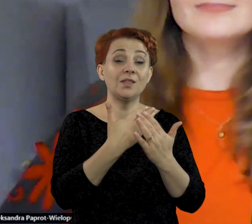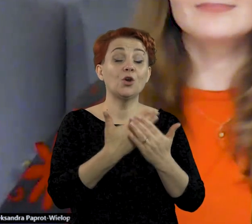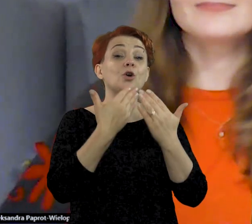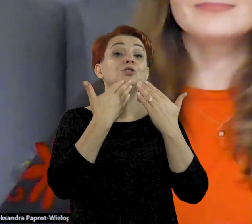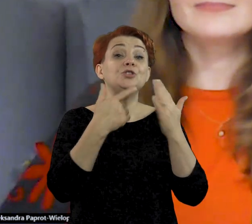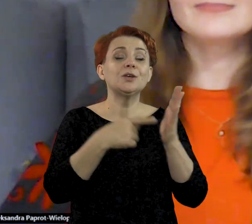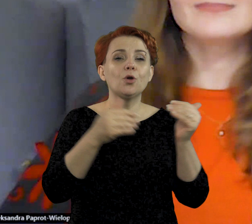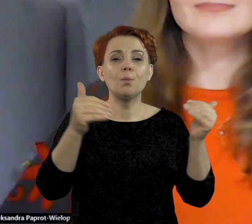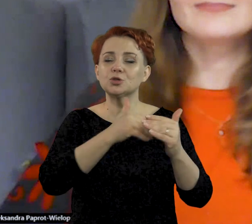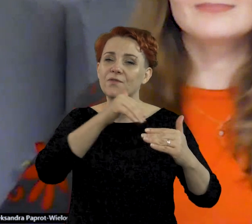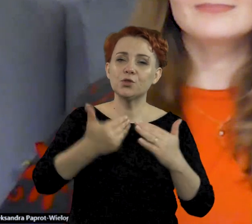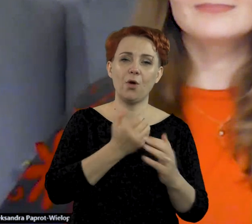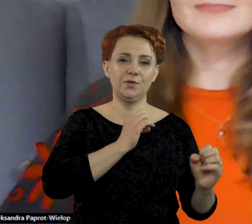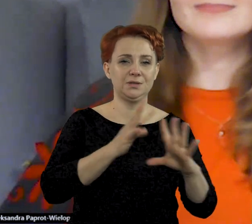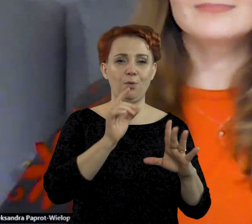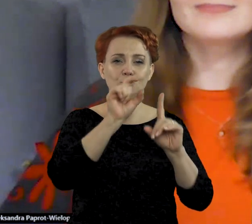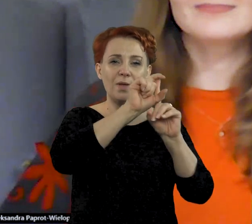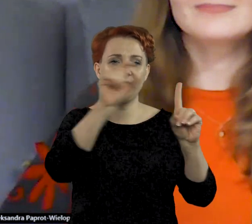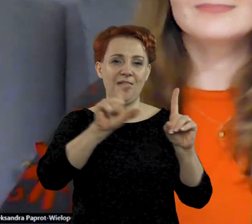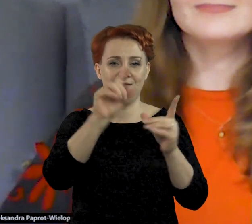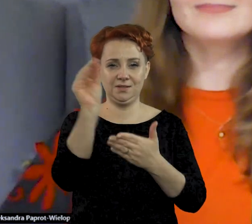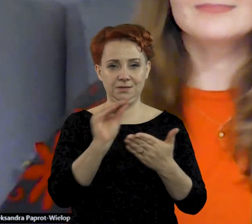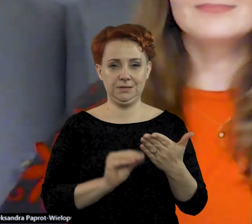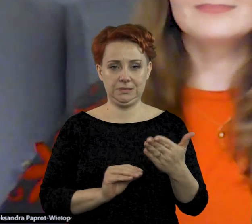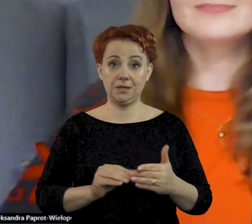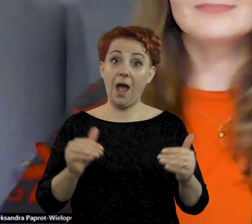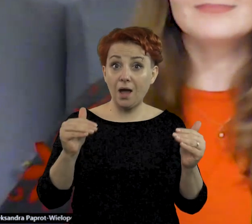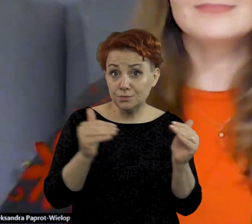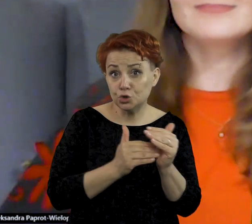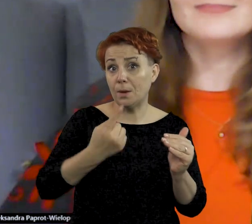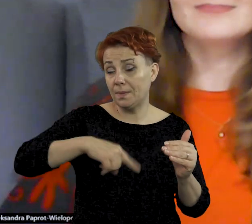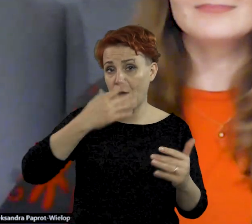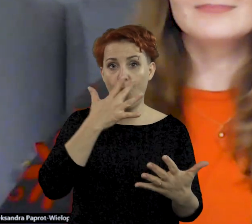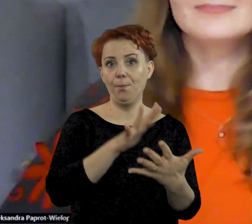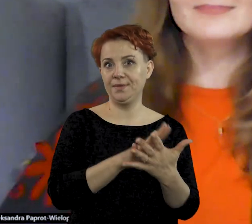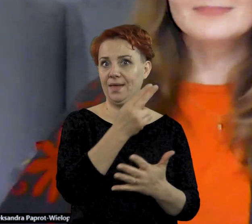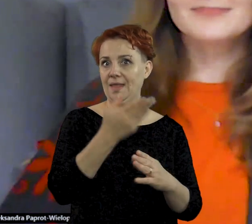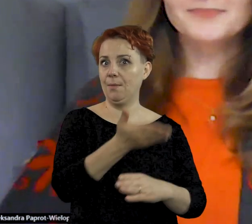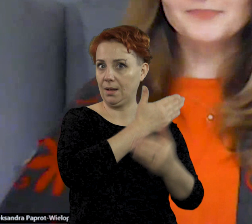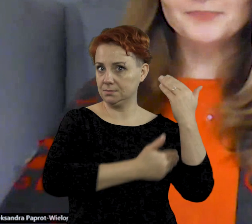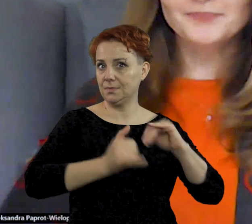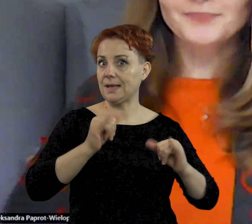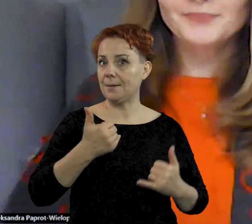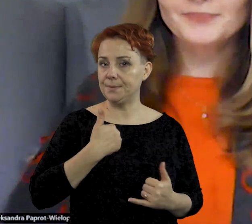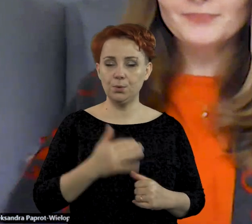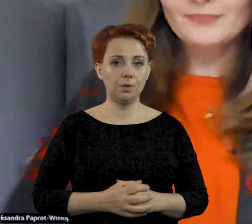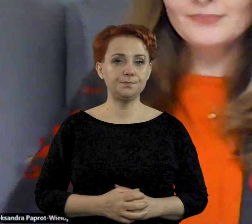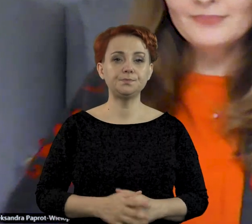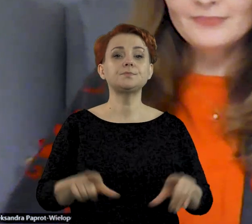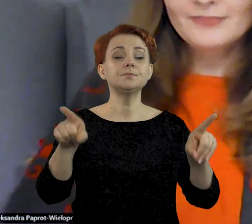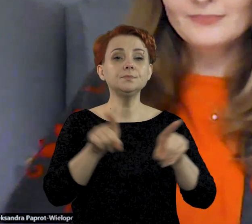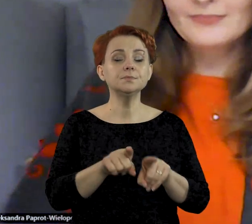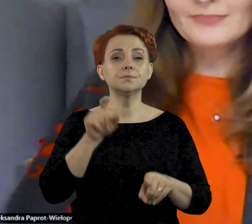tą przeszłość, wobec której musimy się opowiedzieć. Mamy też próby takich